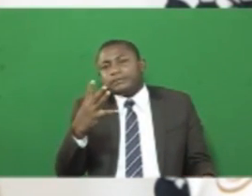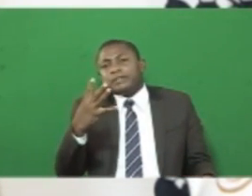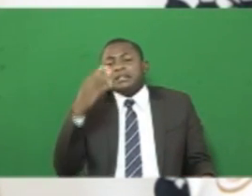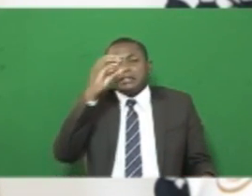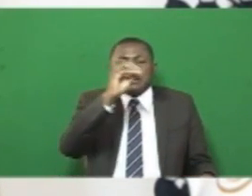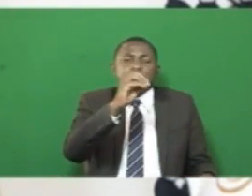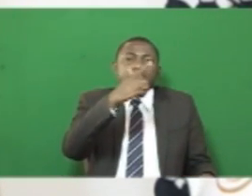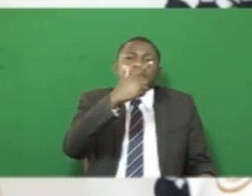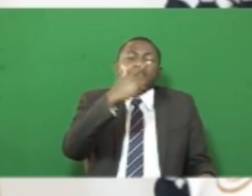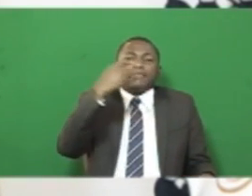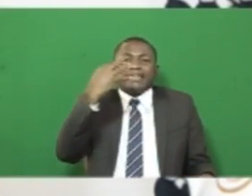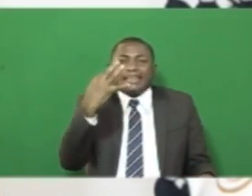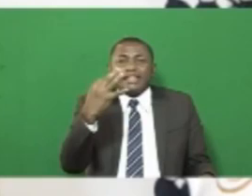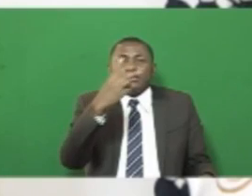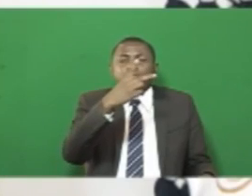0774